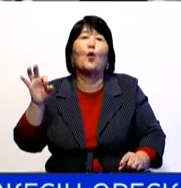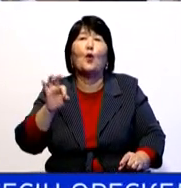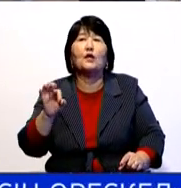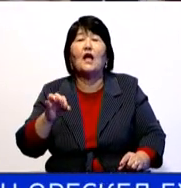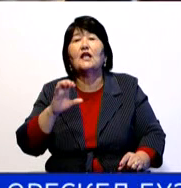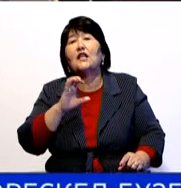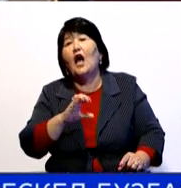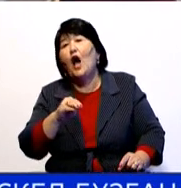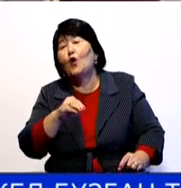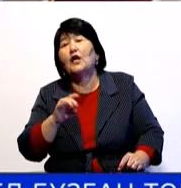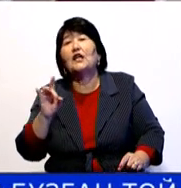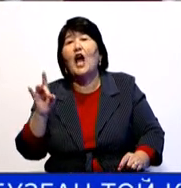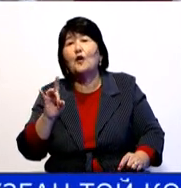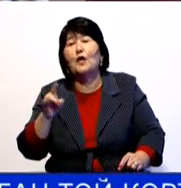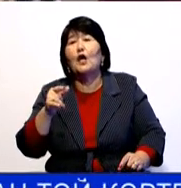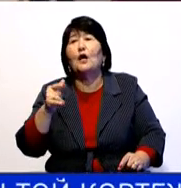Тахауи Рахметов,